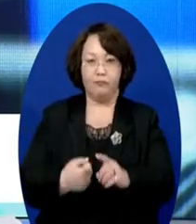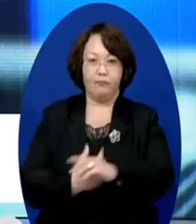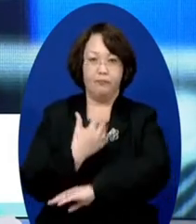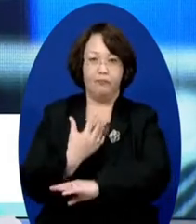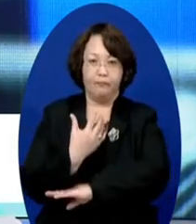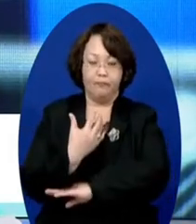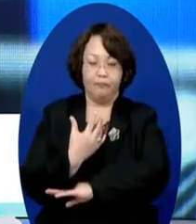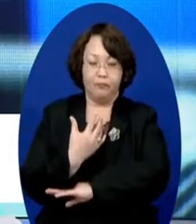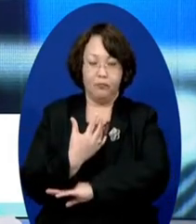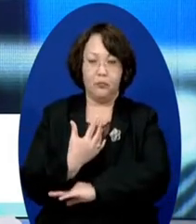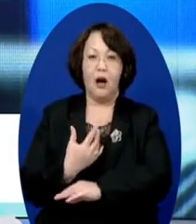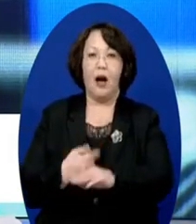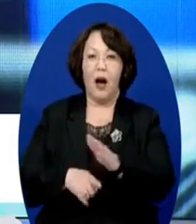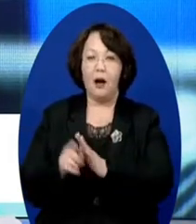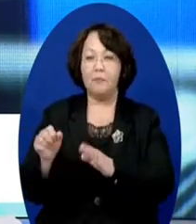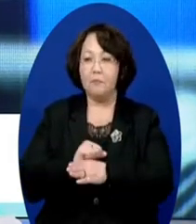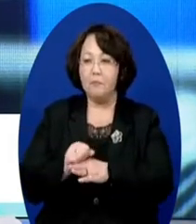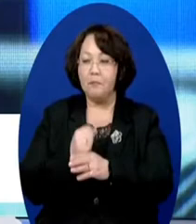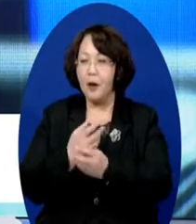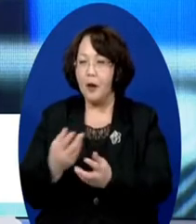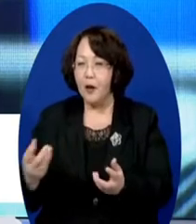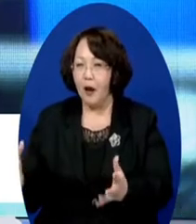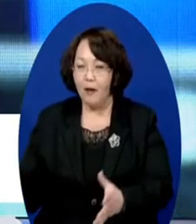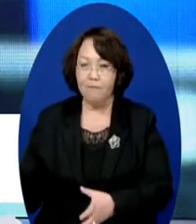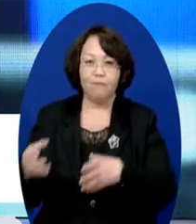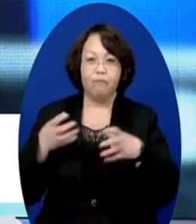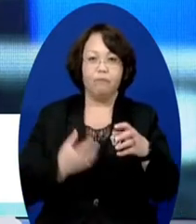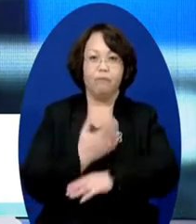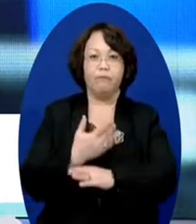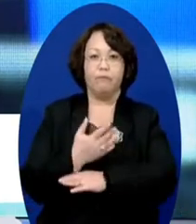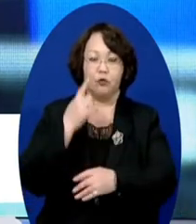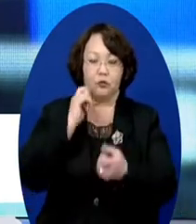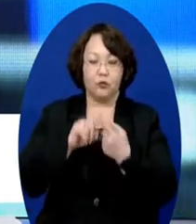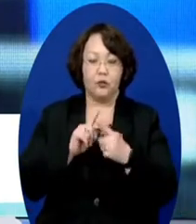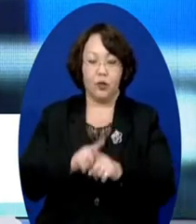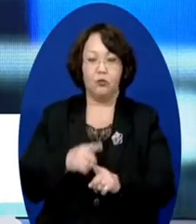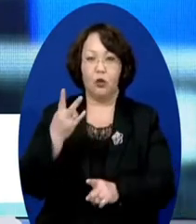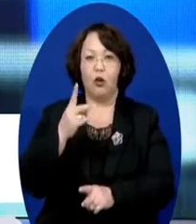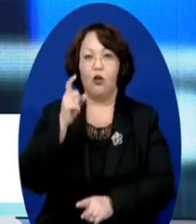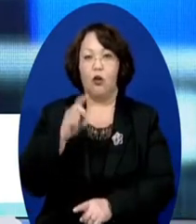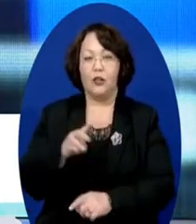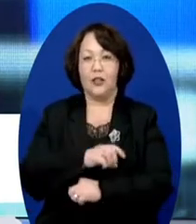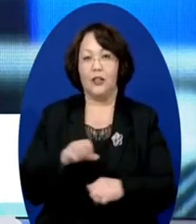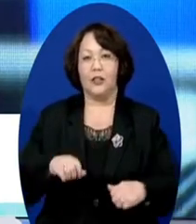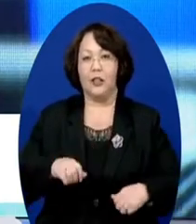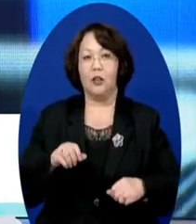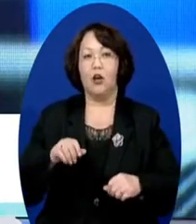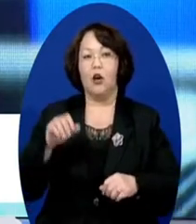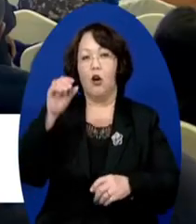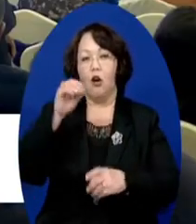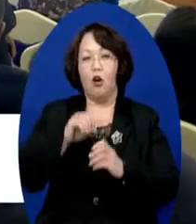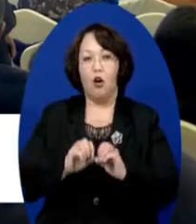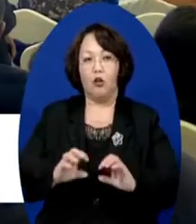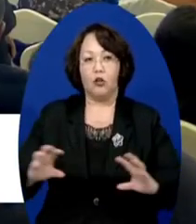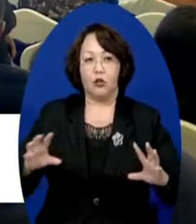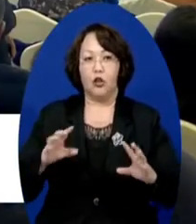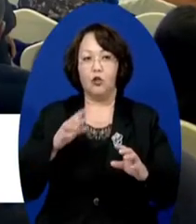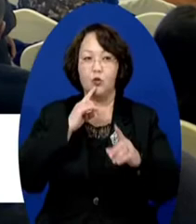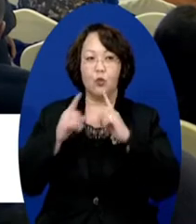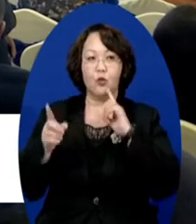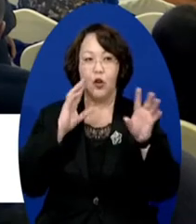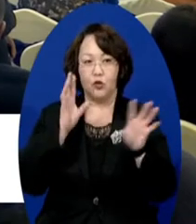Тарьсан суулга цүрийг мод болгож зорьсон үр дүндээ хүрэхин тулд ногоон хот иргэдийн оролцоо зөвлөгөөн зохион байгууллаа.